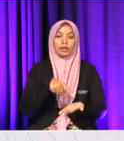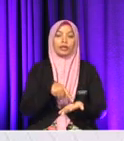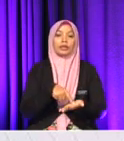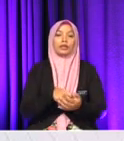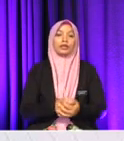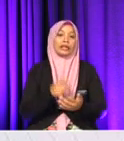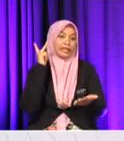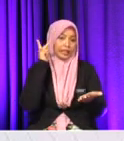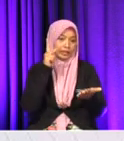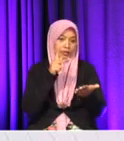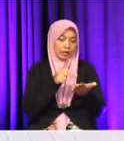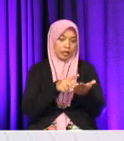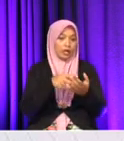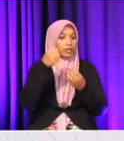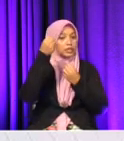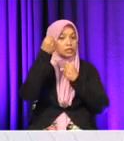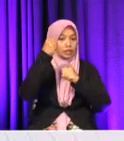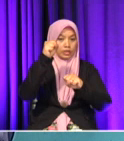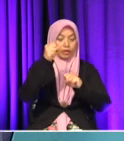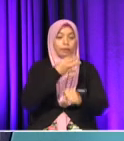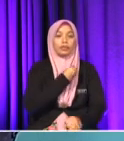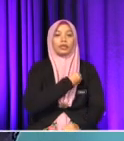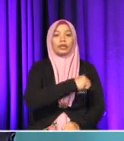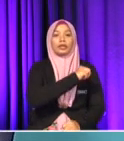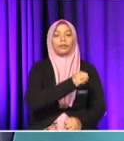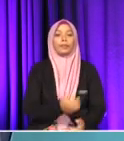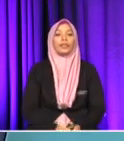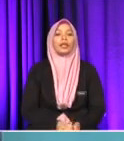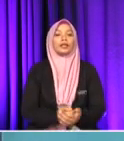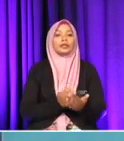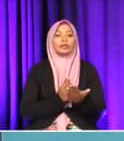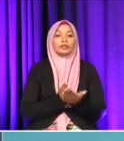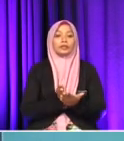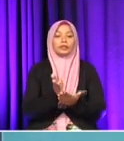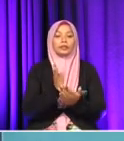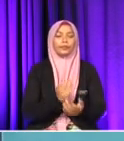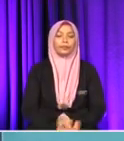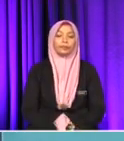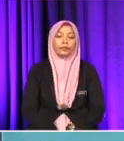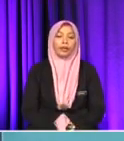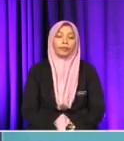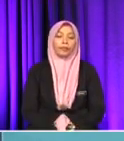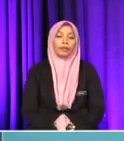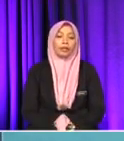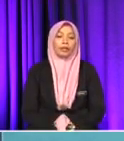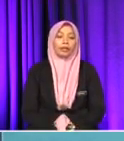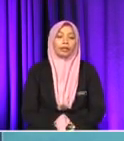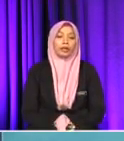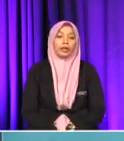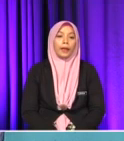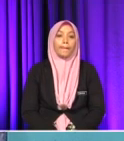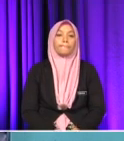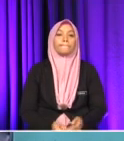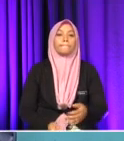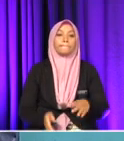mengakibatkan kesetiaan mereka Oke saya teruskan Baiklah oke kepada jenis